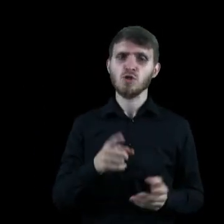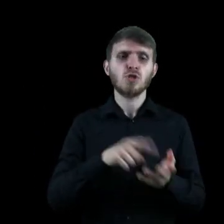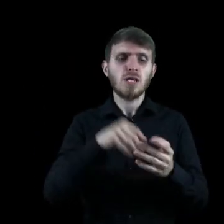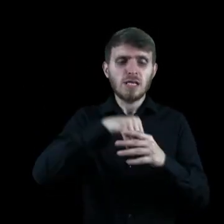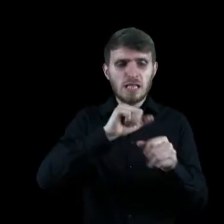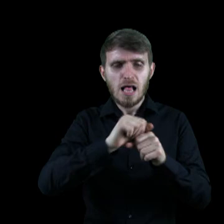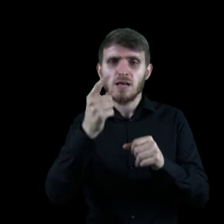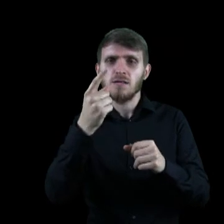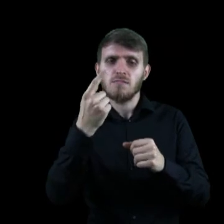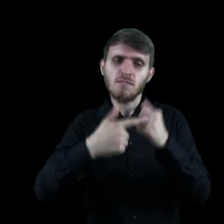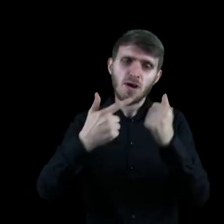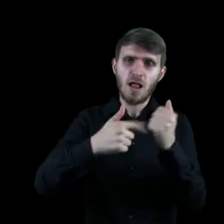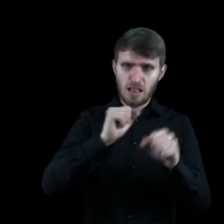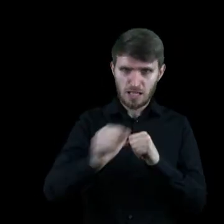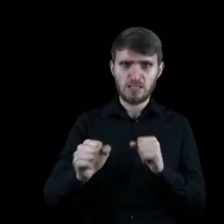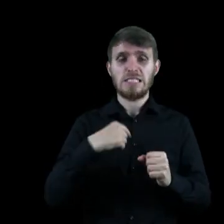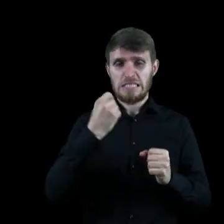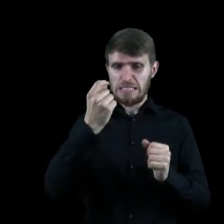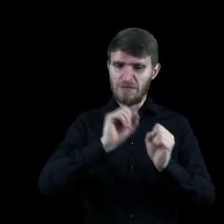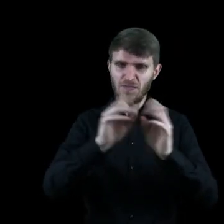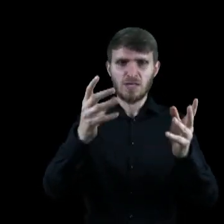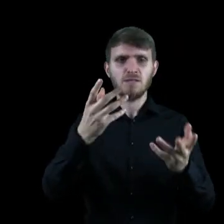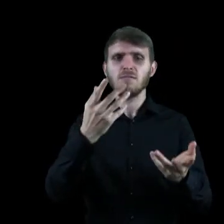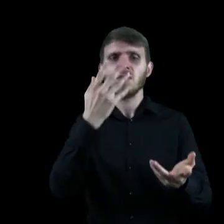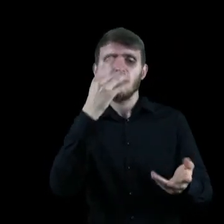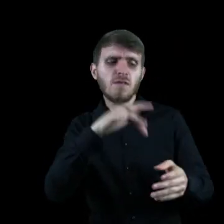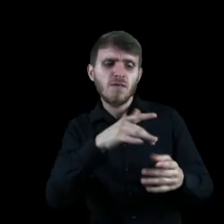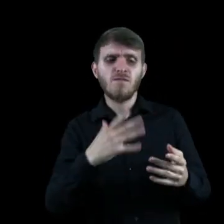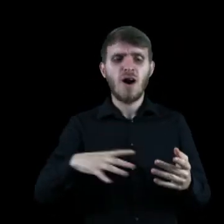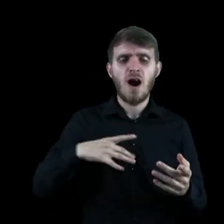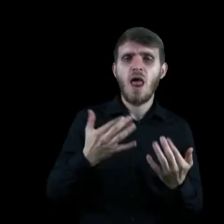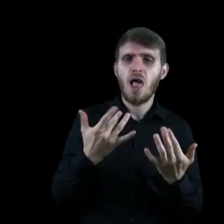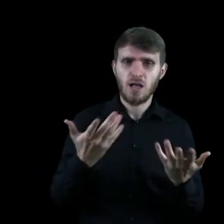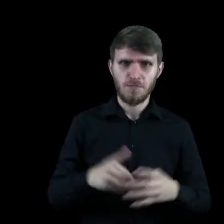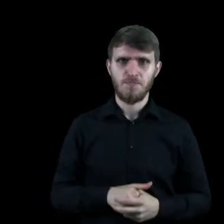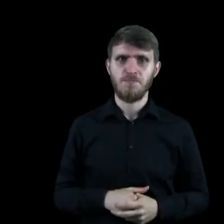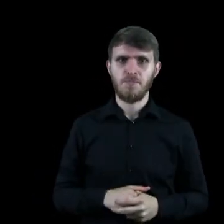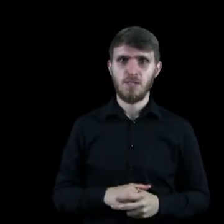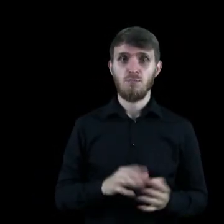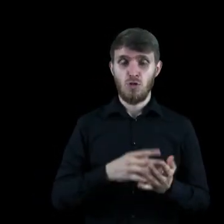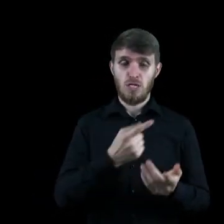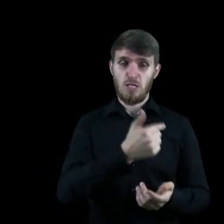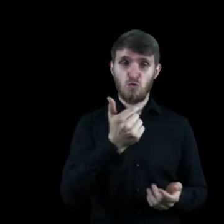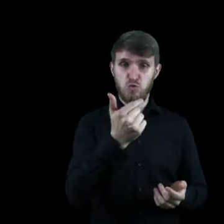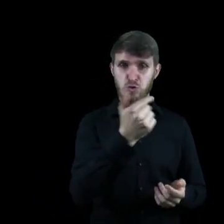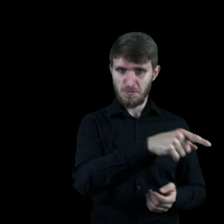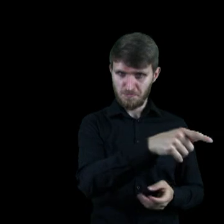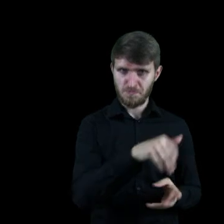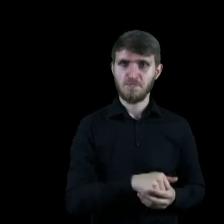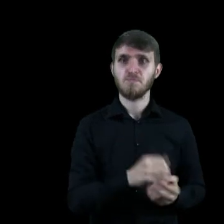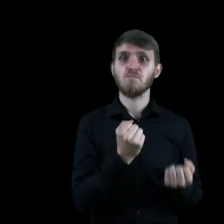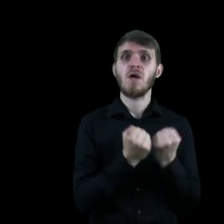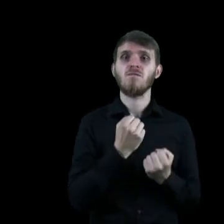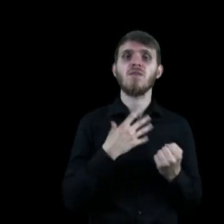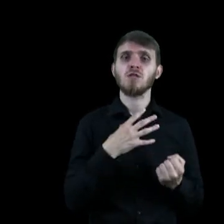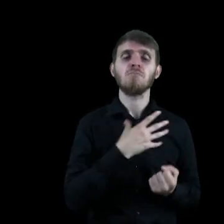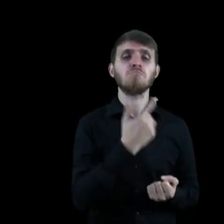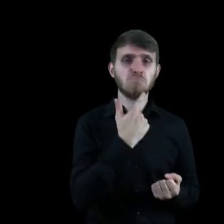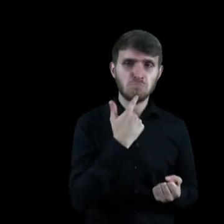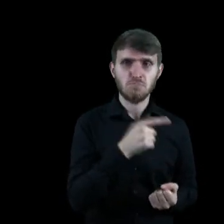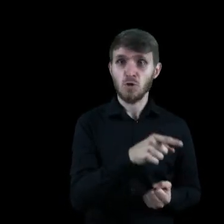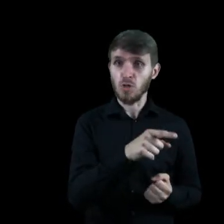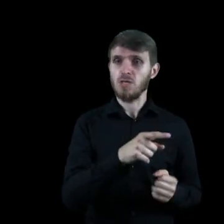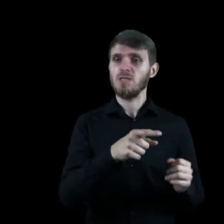najczęściej z jakąś wartością ekonomiczną. I zaraz przyjrzymy się, co to za wartość jest. W przypadku długu papierami